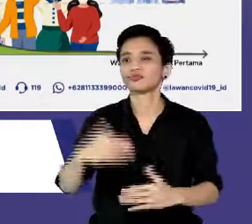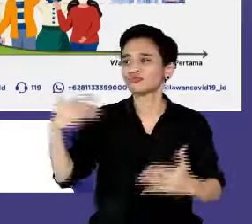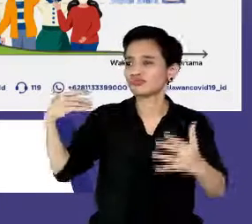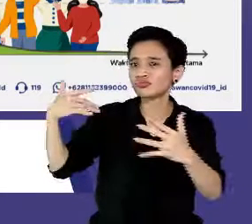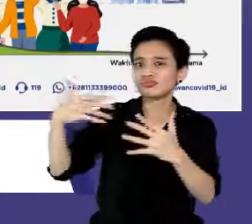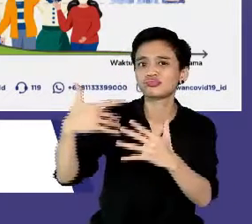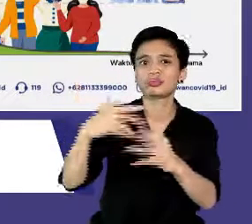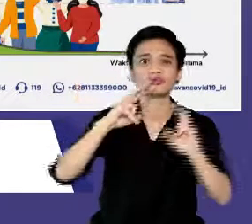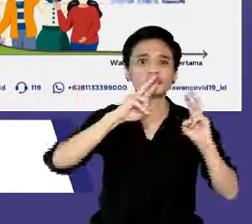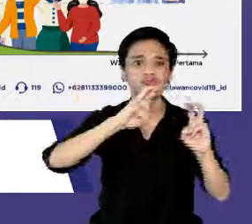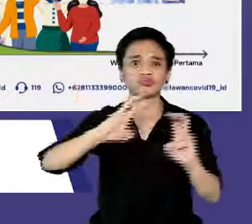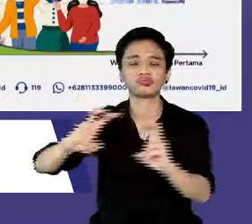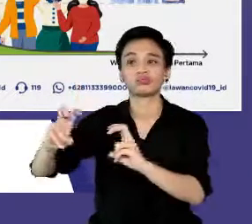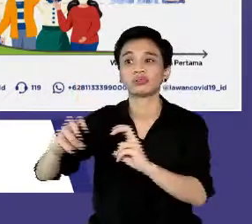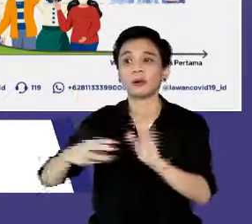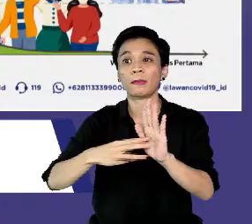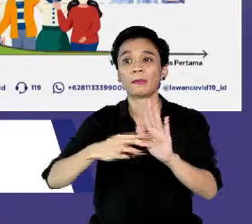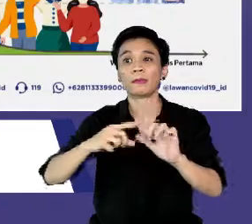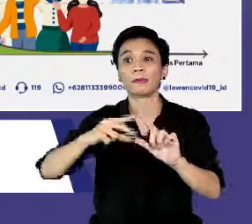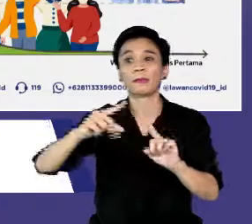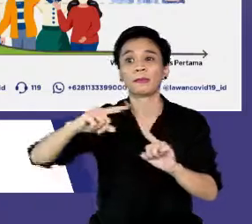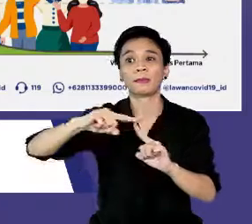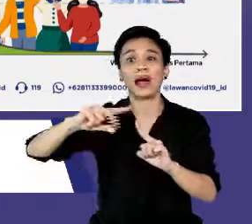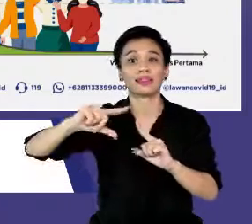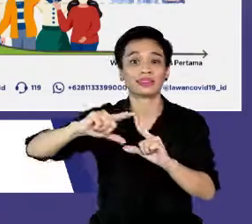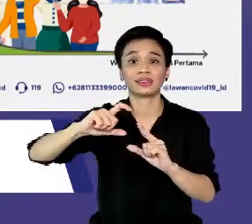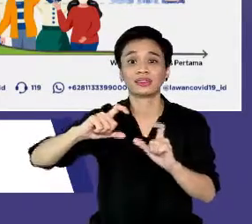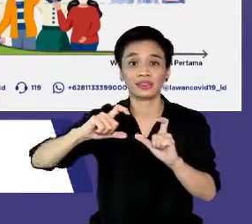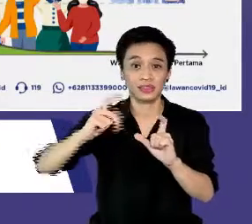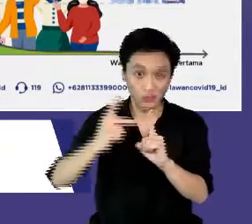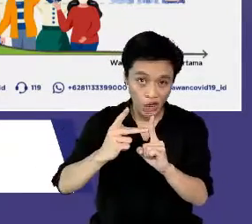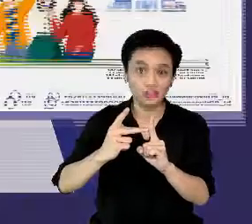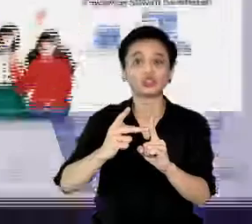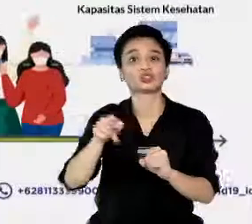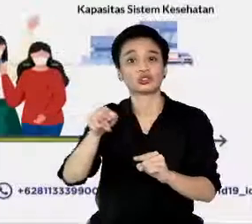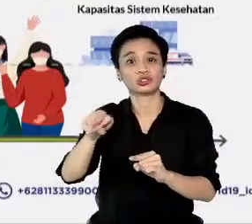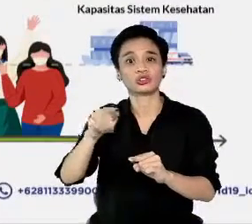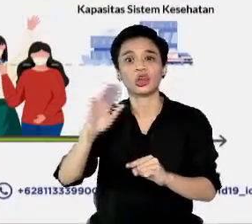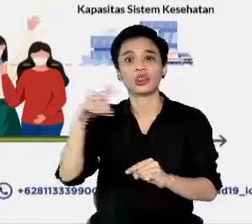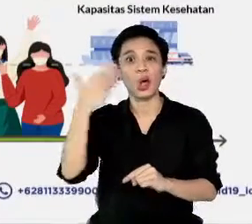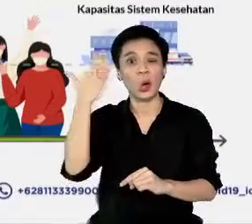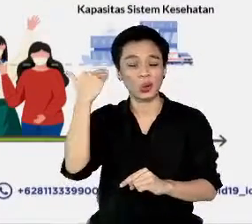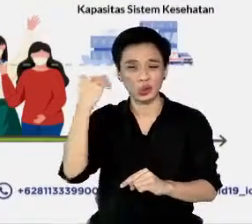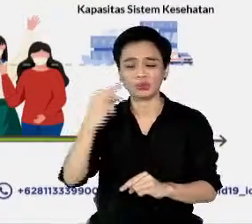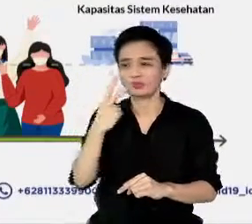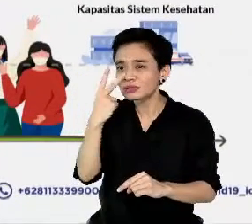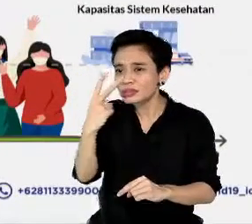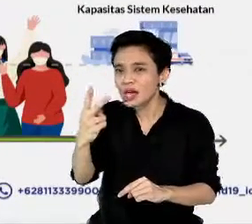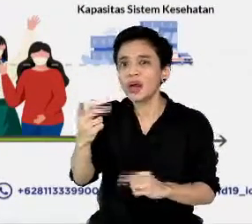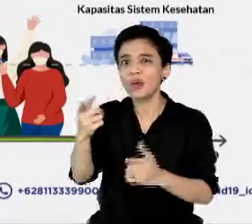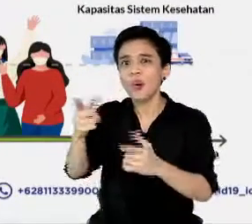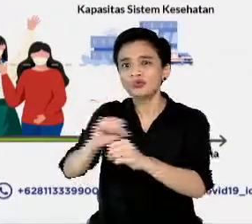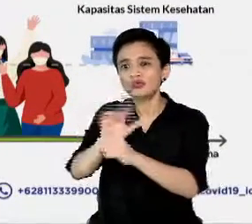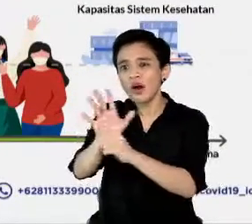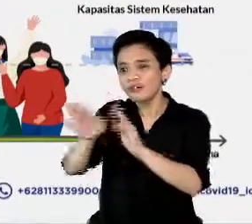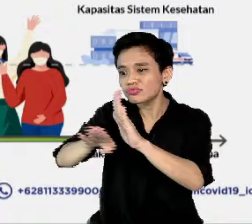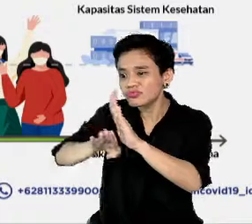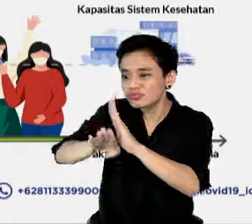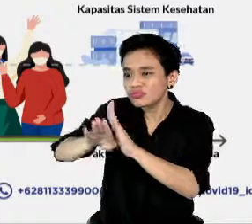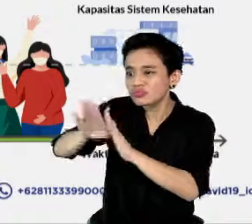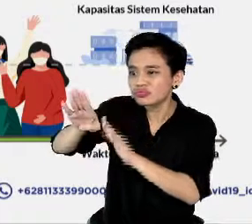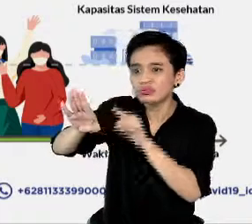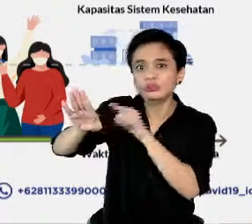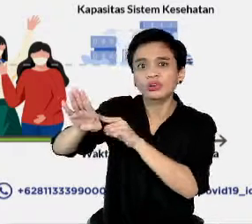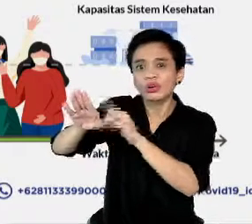dari mattrach dan long tahun 2020 menggambarkan laju kenaikan kasus dari waktu ke waktu